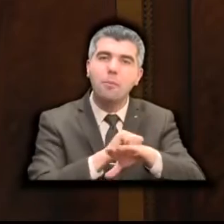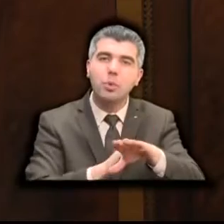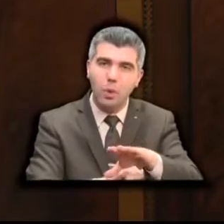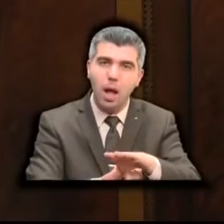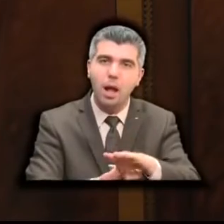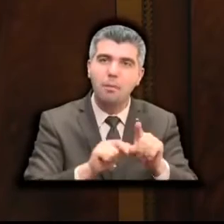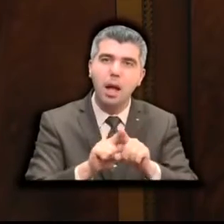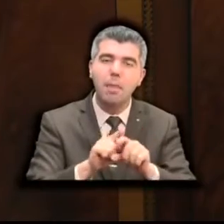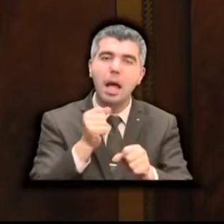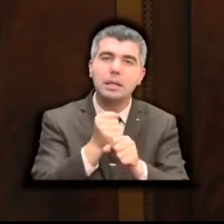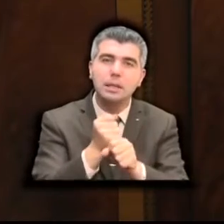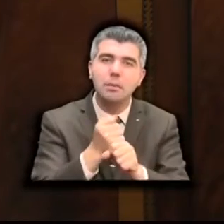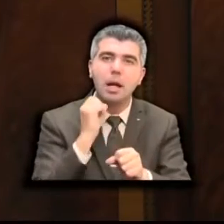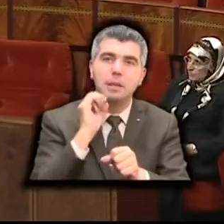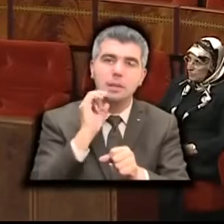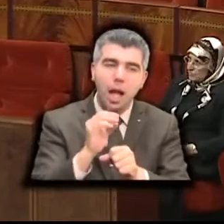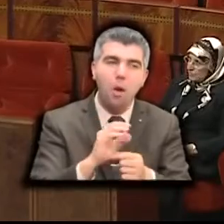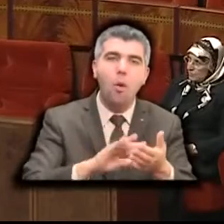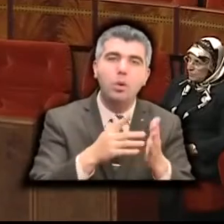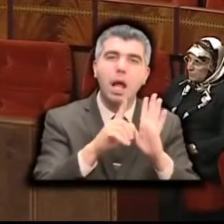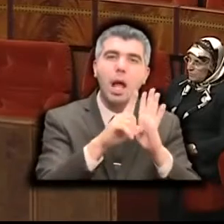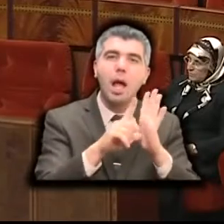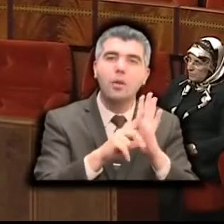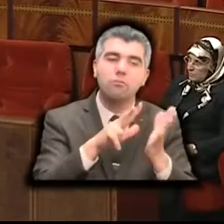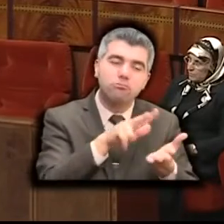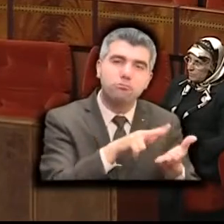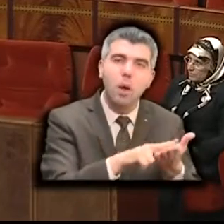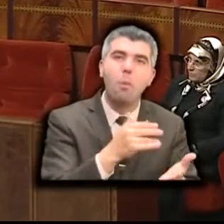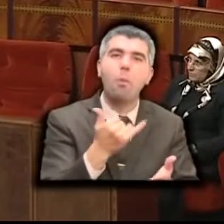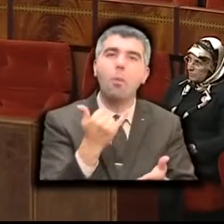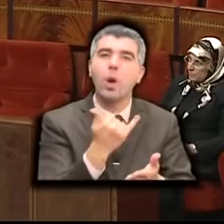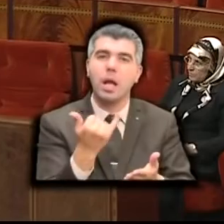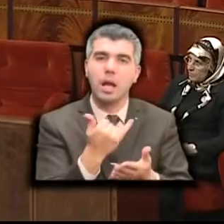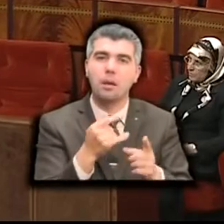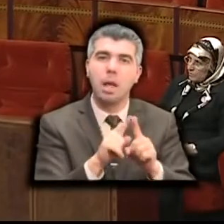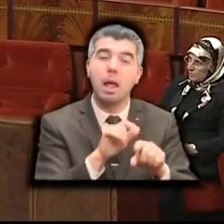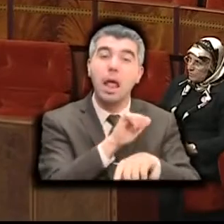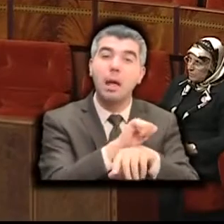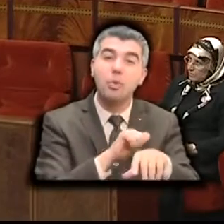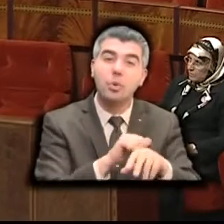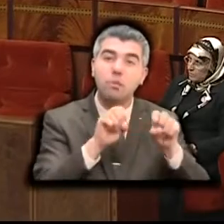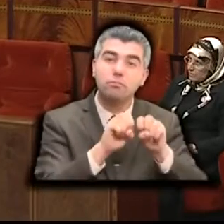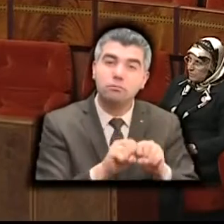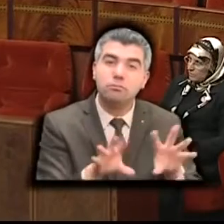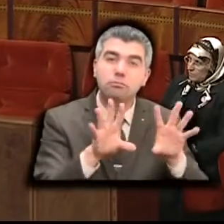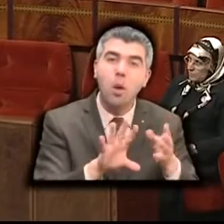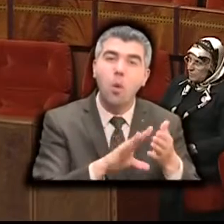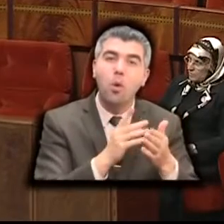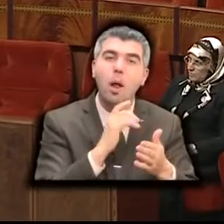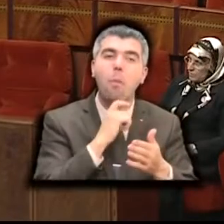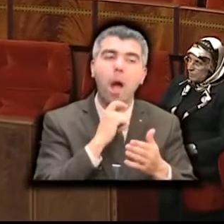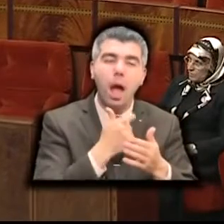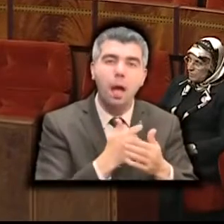ومدونة الشغل وقانون فقدان الشغل، ومفارقة على قانونين هامين يخصان التغطية الصحية والاجتماعية للمستقلين والمهن